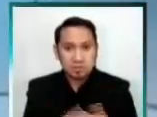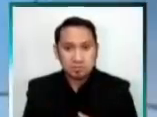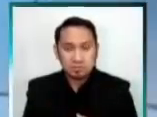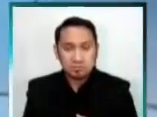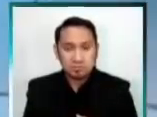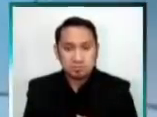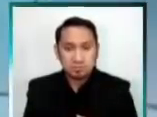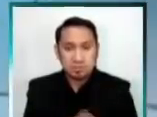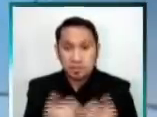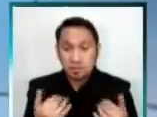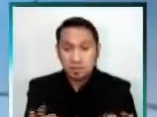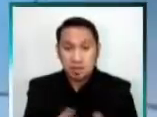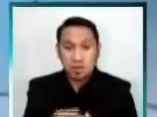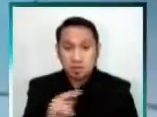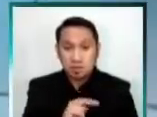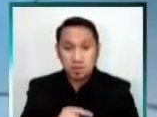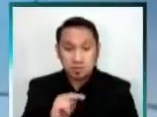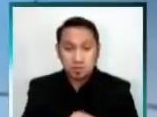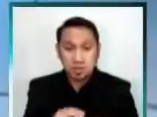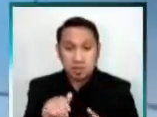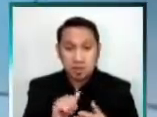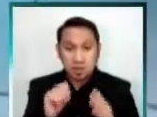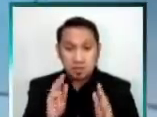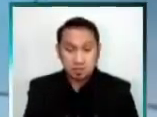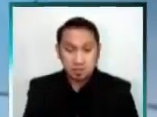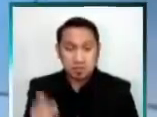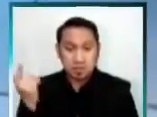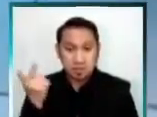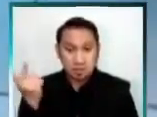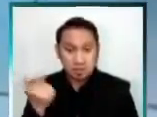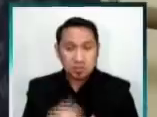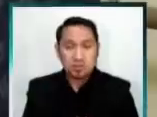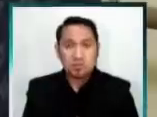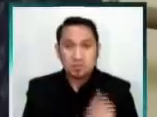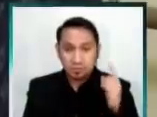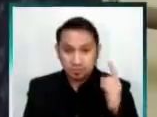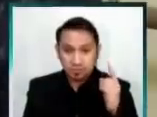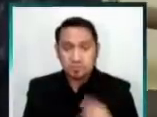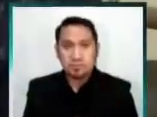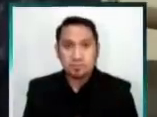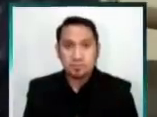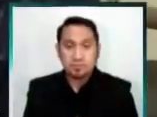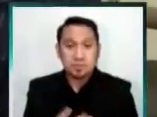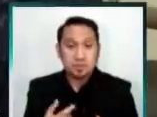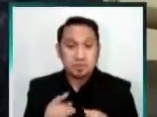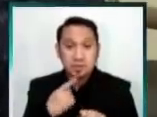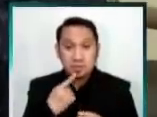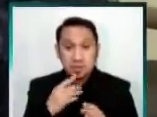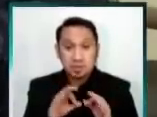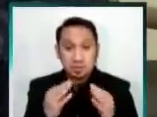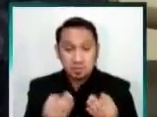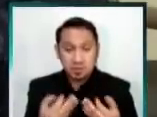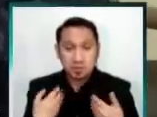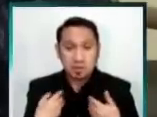Pumanaw na po ang National Artist for Literature na si F. Chunil Jose sa edad na 97. Kinumpirma yan ng pamilya ni Chunil sa isang mensahe na ipinost sa